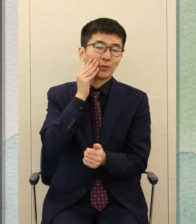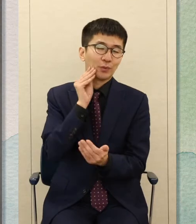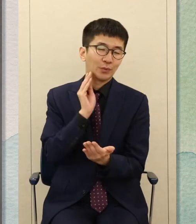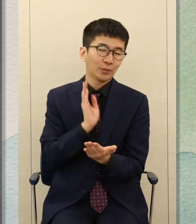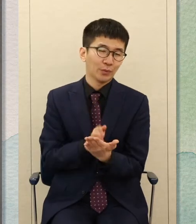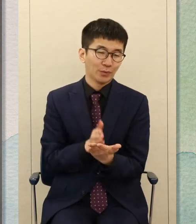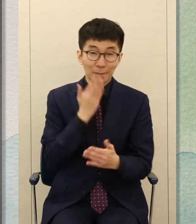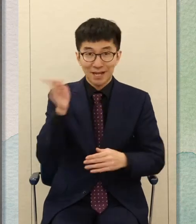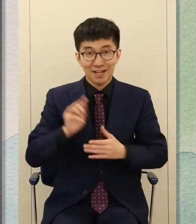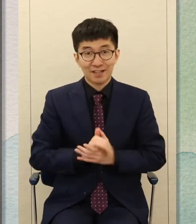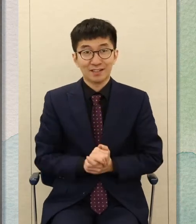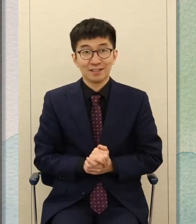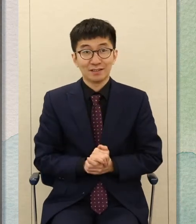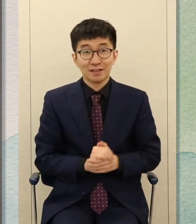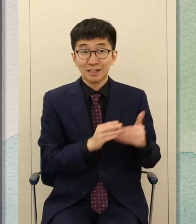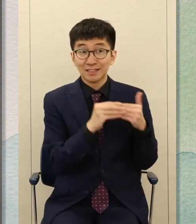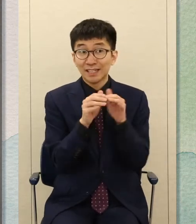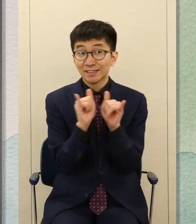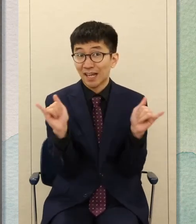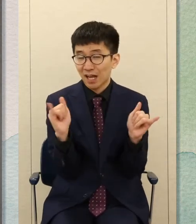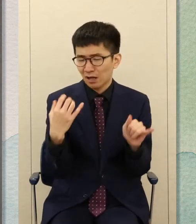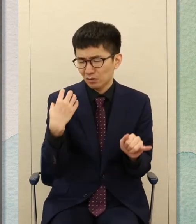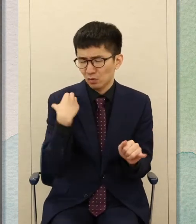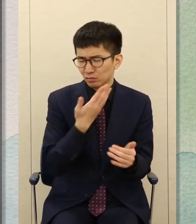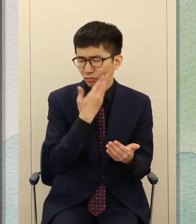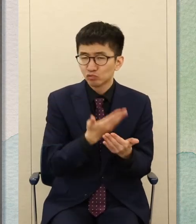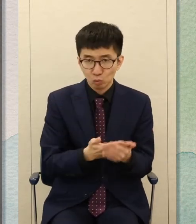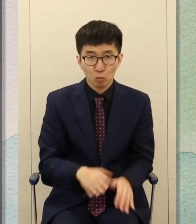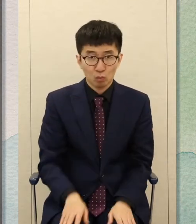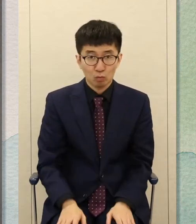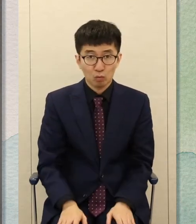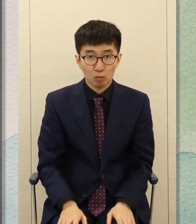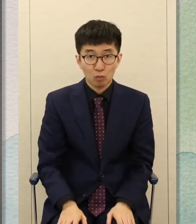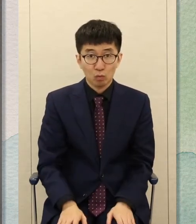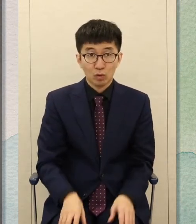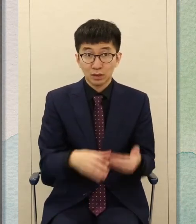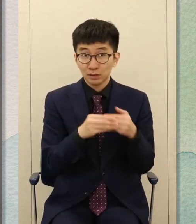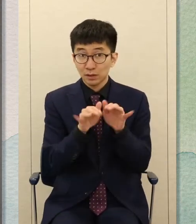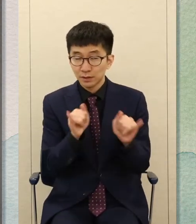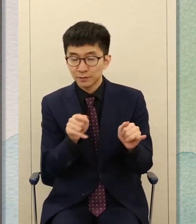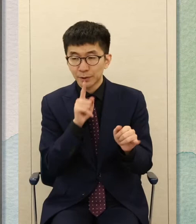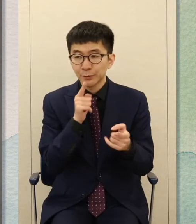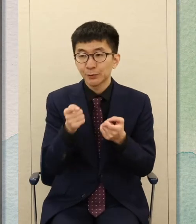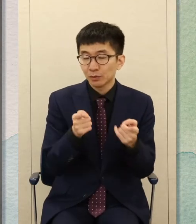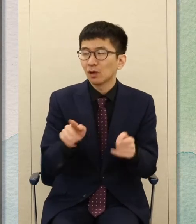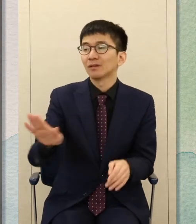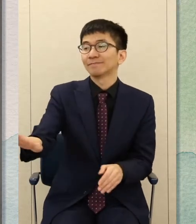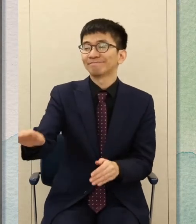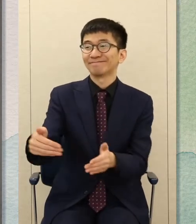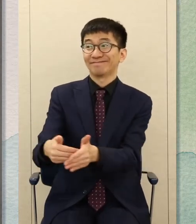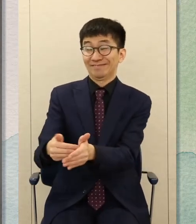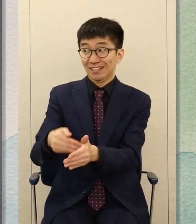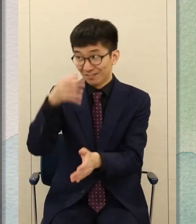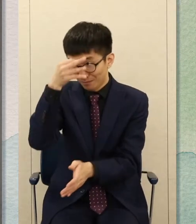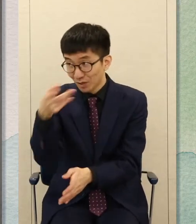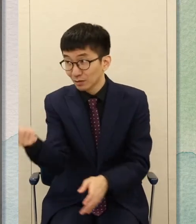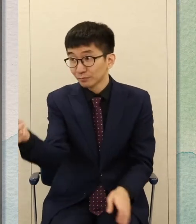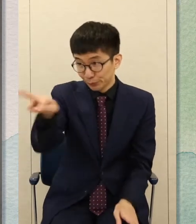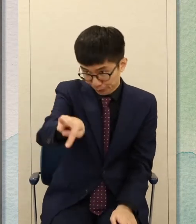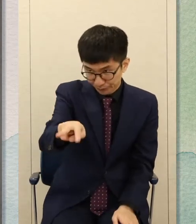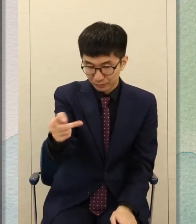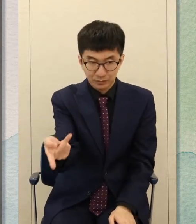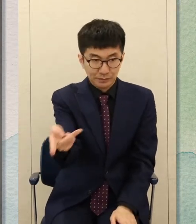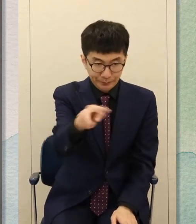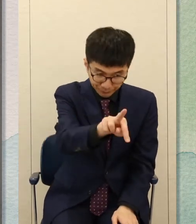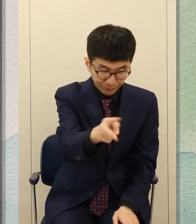일종의 사회자, 진행자 역할이 정말 중요해요. 그러니까 진행자가 적절하게 말을 끊고 그 다음에 다음 사람이 발언할 수 있는